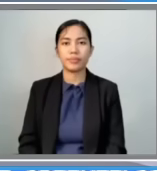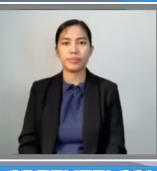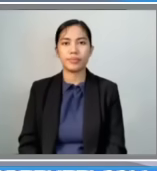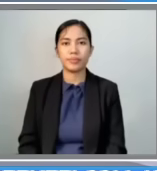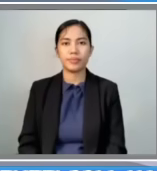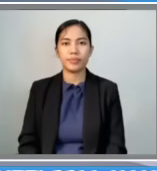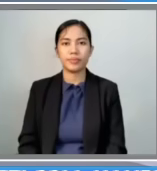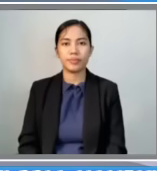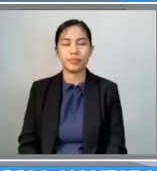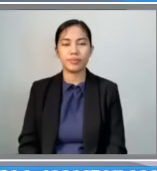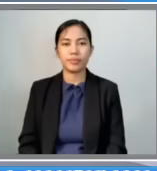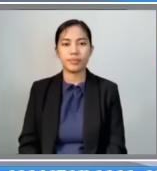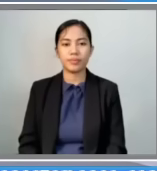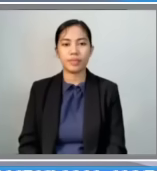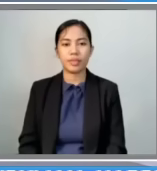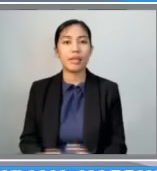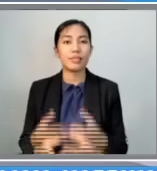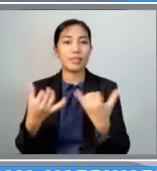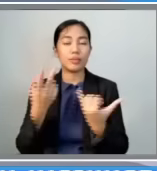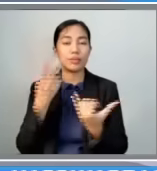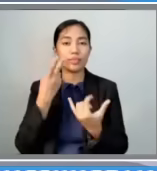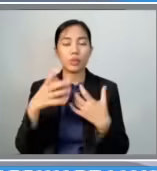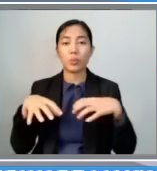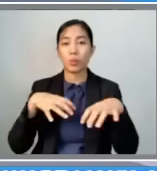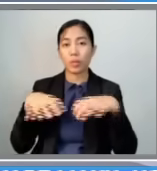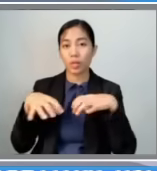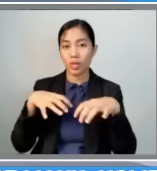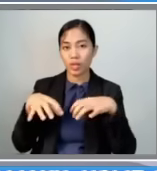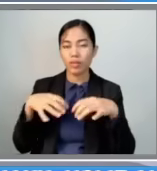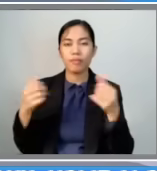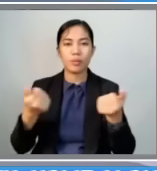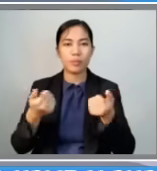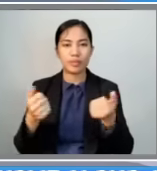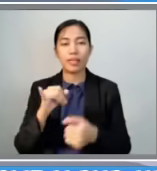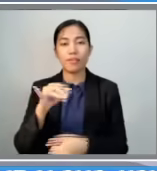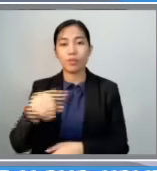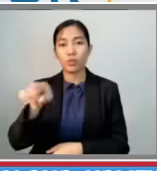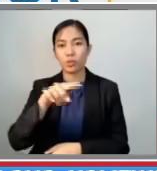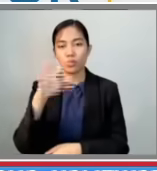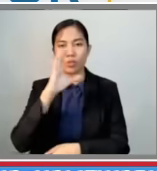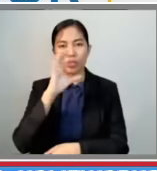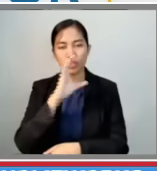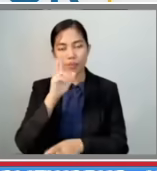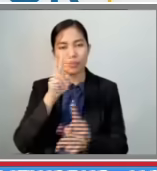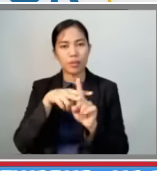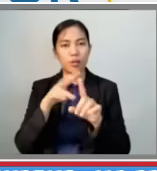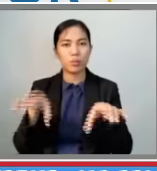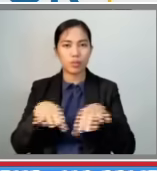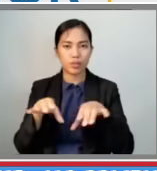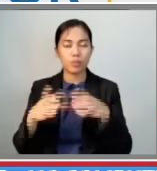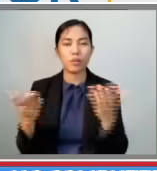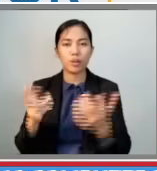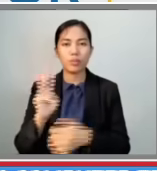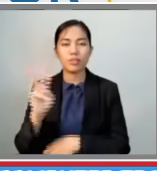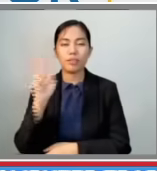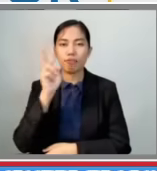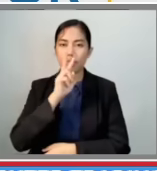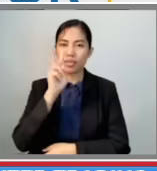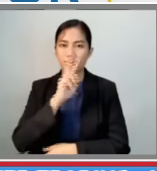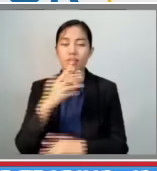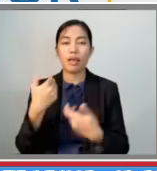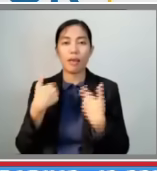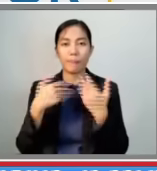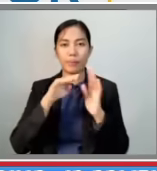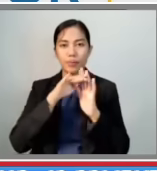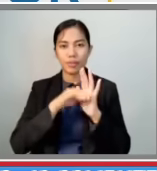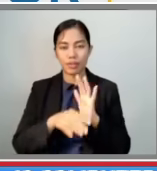Eto na, trabaho alert po tayo. Para po sa mga job seekers sa Western Visayas, narito po ang ilang job openings para po sa inyo. Ang